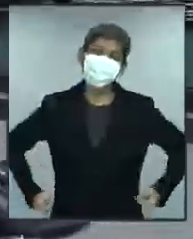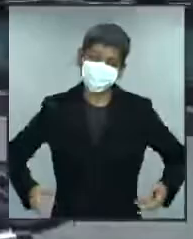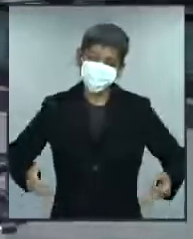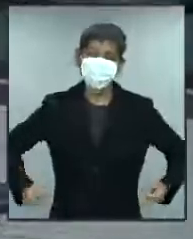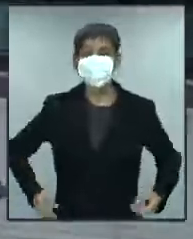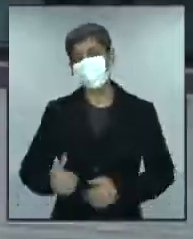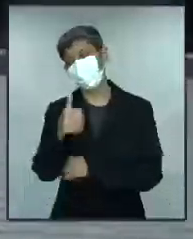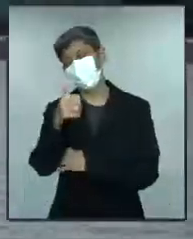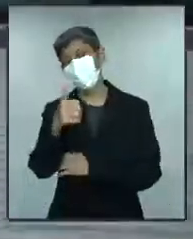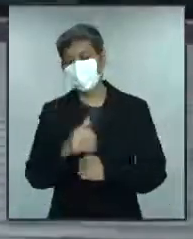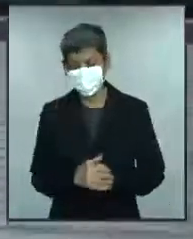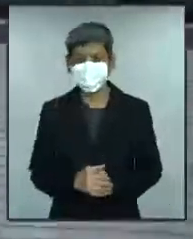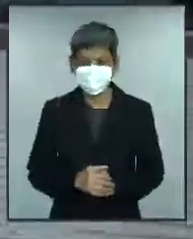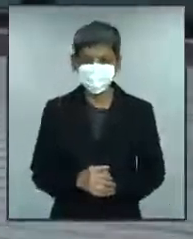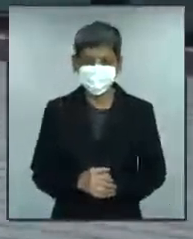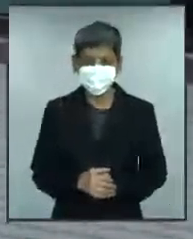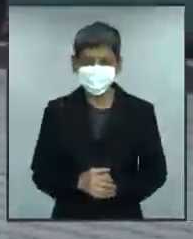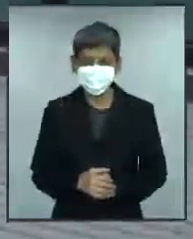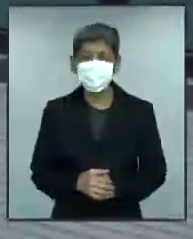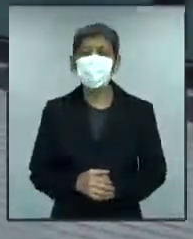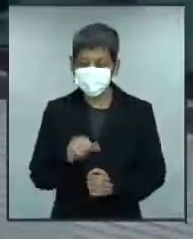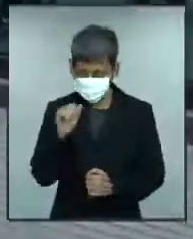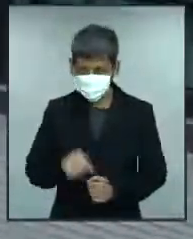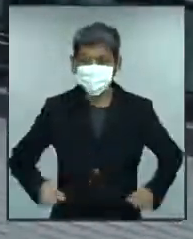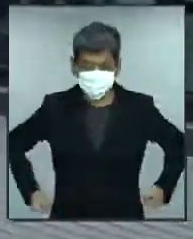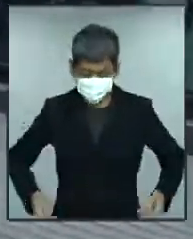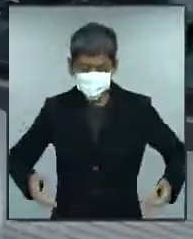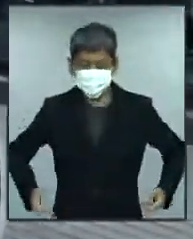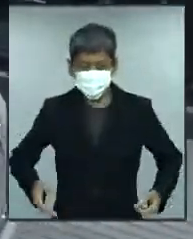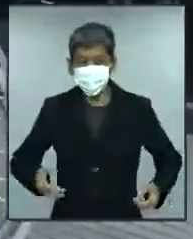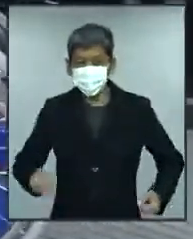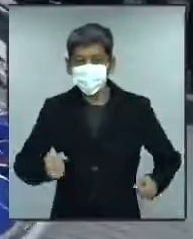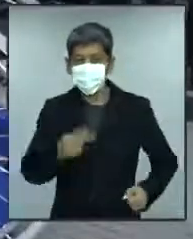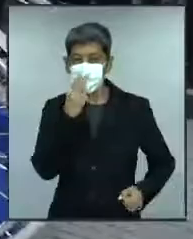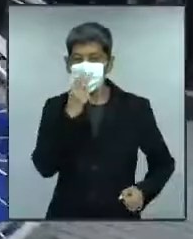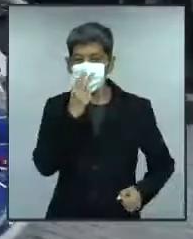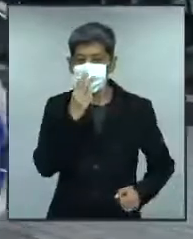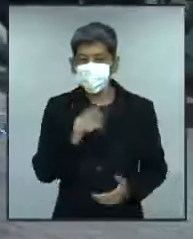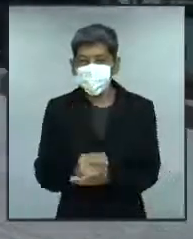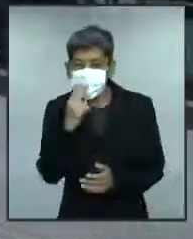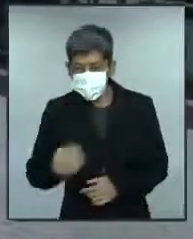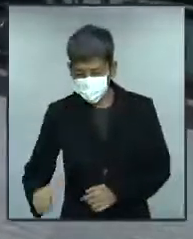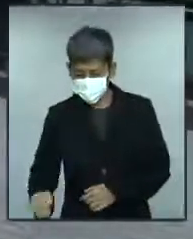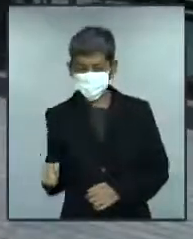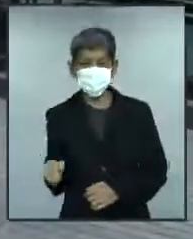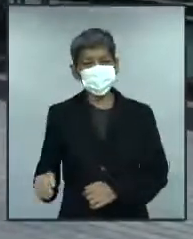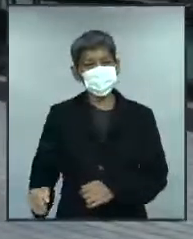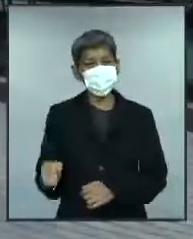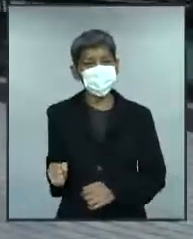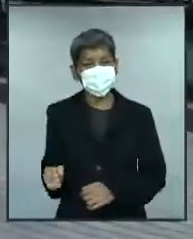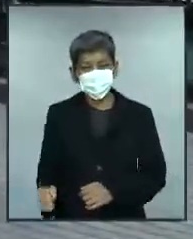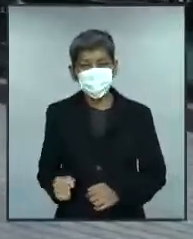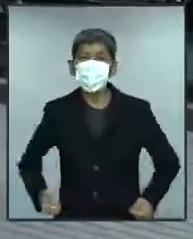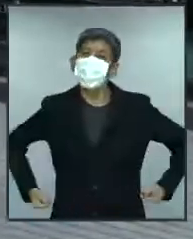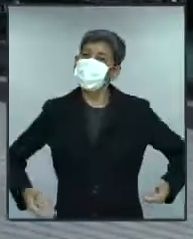ครับนะครับ ก็คือแค่เพียงยกค ัน โยกออกมาแค่นั้นเองก็คือคันโยกตัวนี้คุณผู้ชม ใช่ใช่ครับ